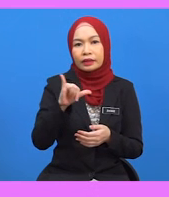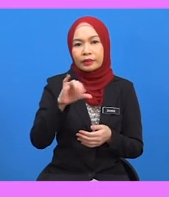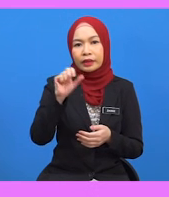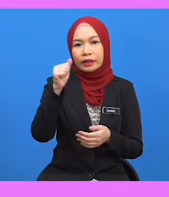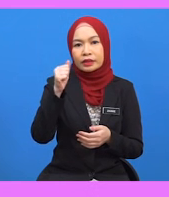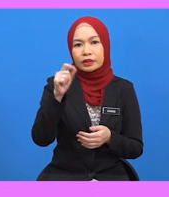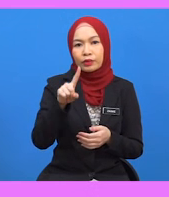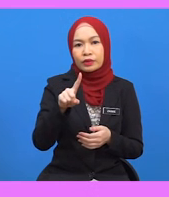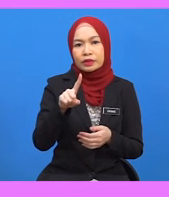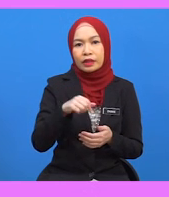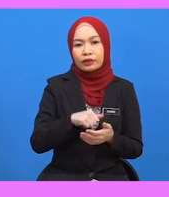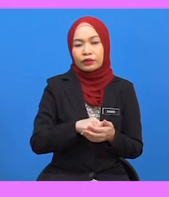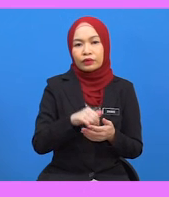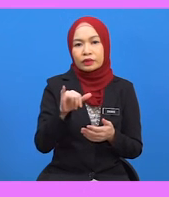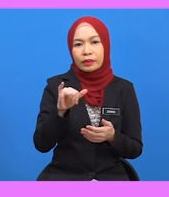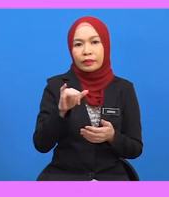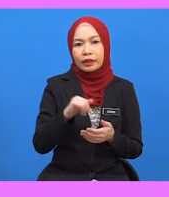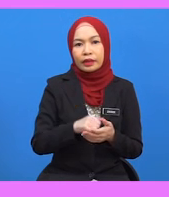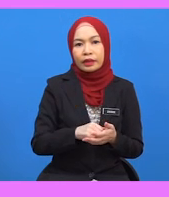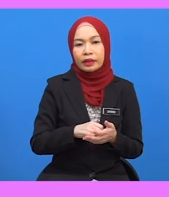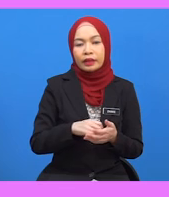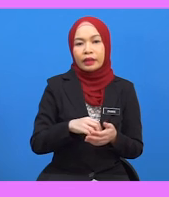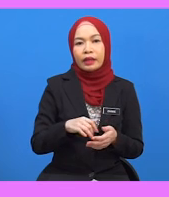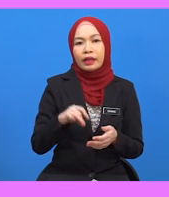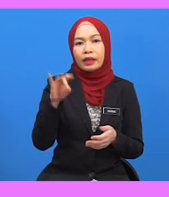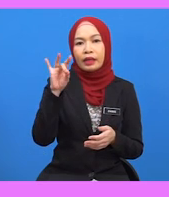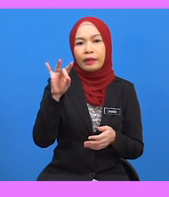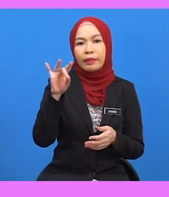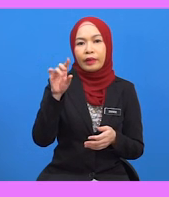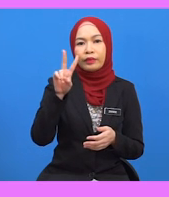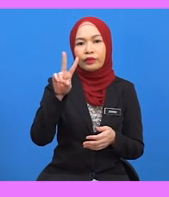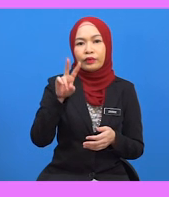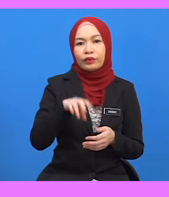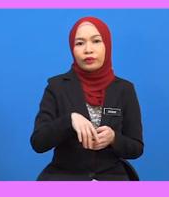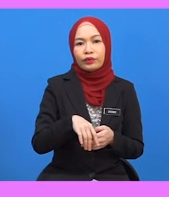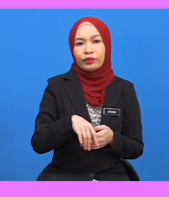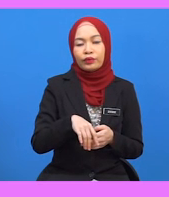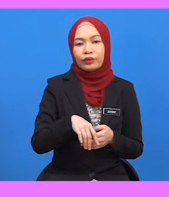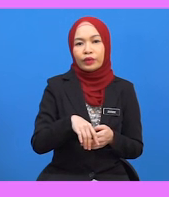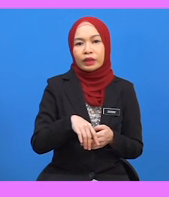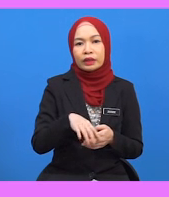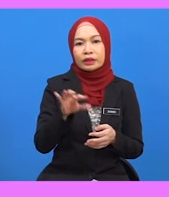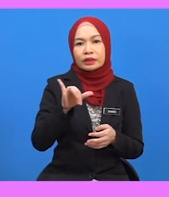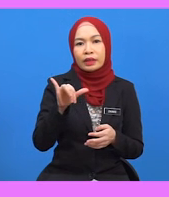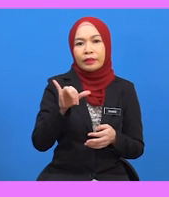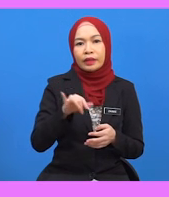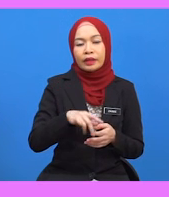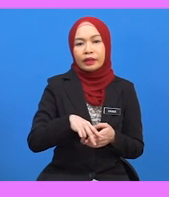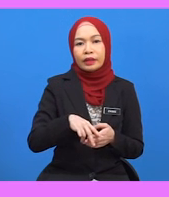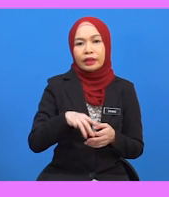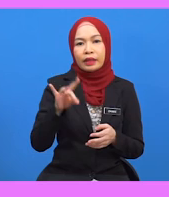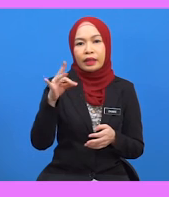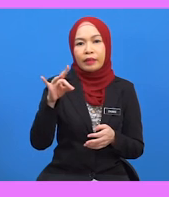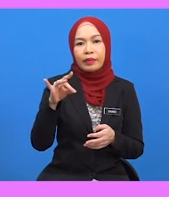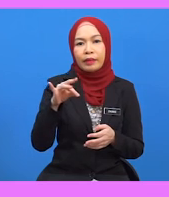82, L2 sama dengan 5, L3 sama dengan 18,